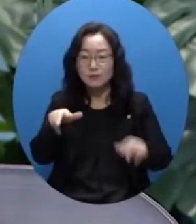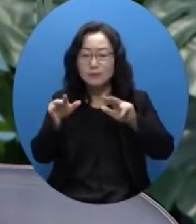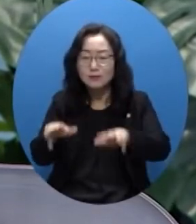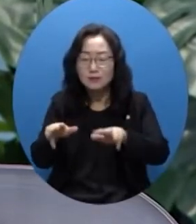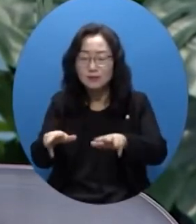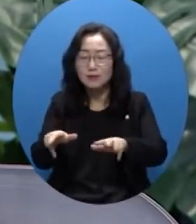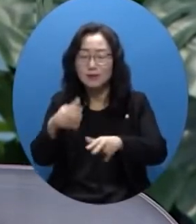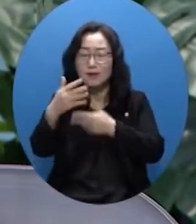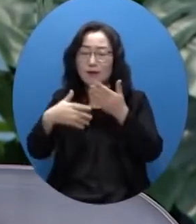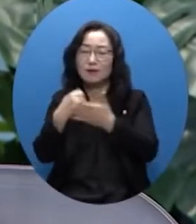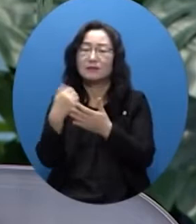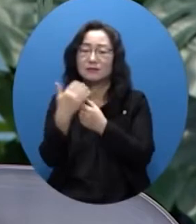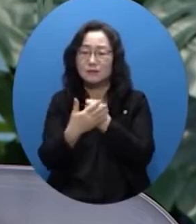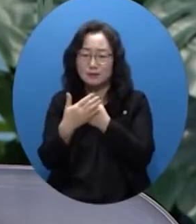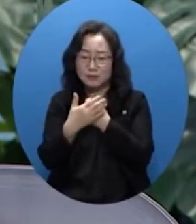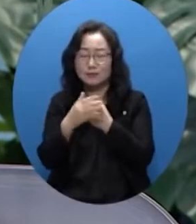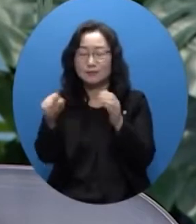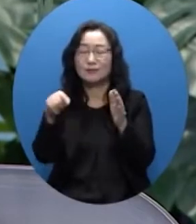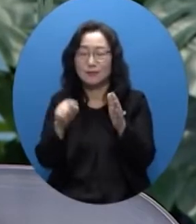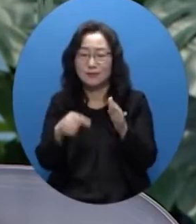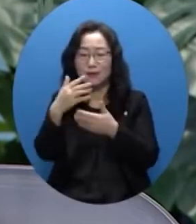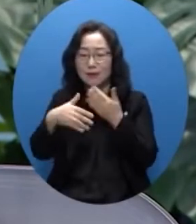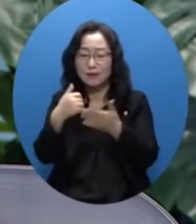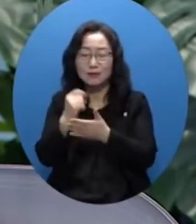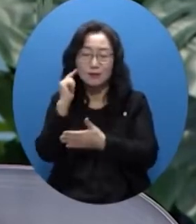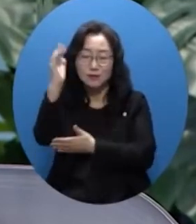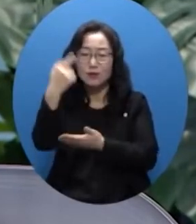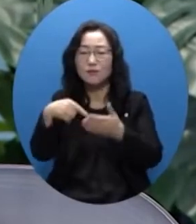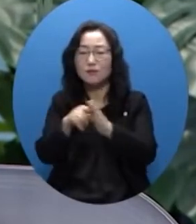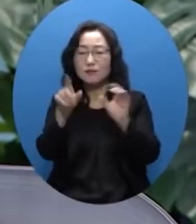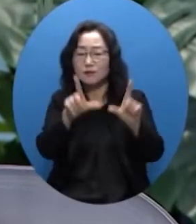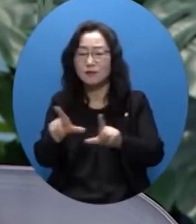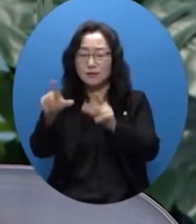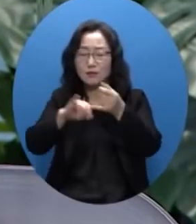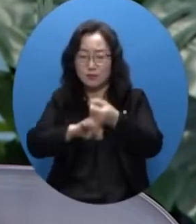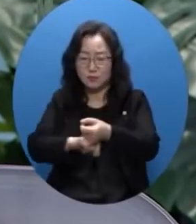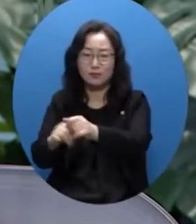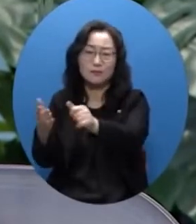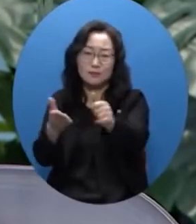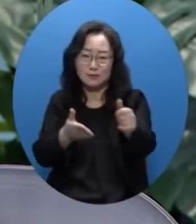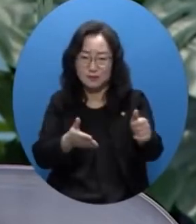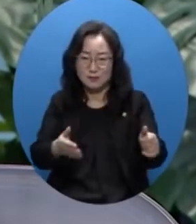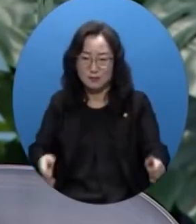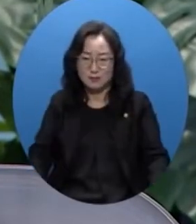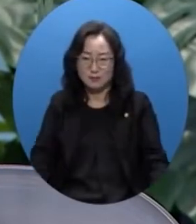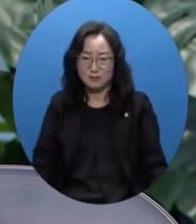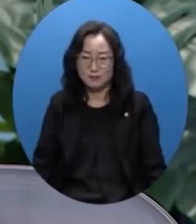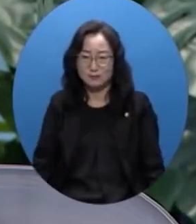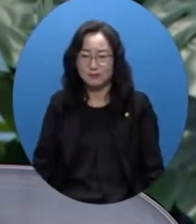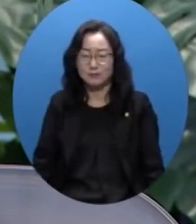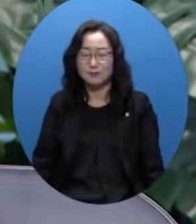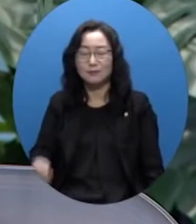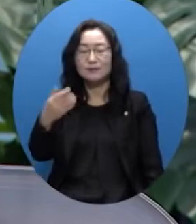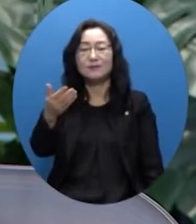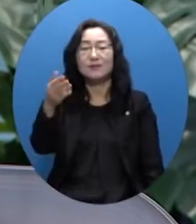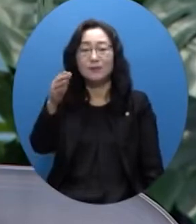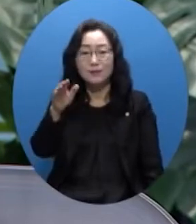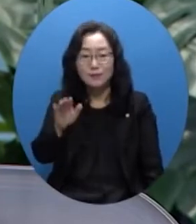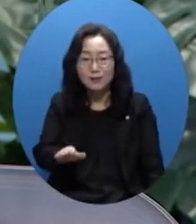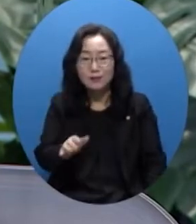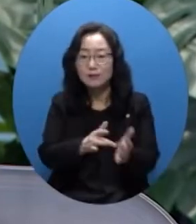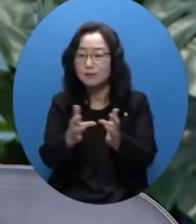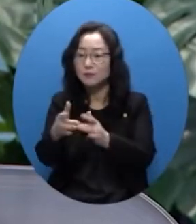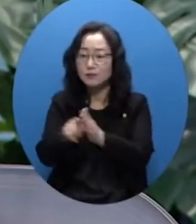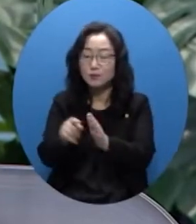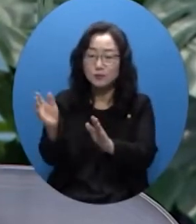할 말 가운데 1명 안에서 살아가는 집에 찾아가 되어야 할 것입니다 그런데 예수 믿고